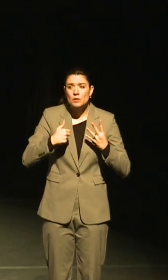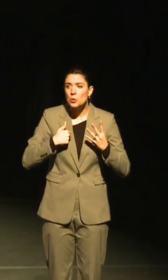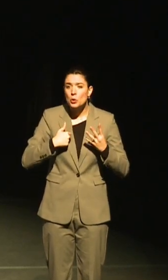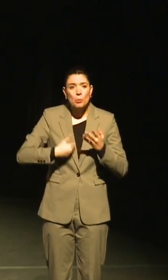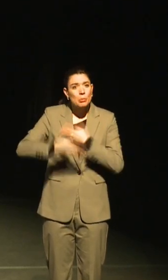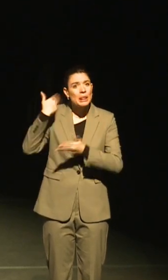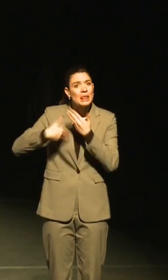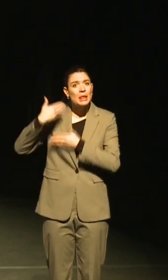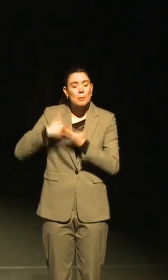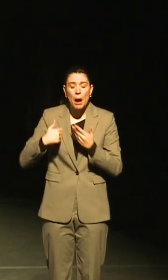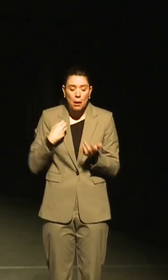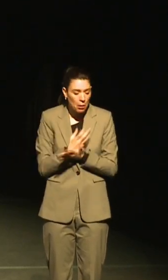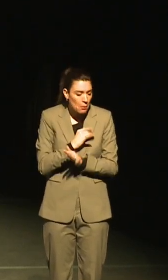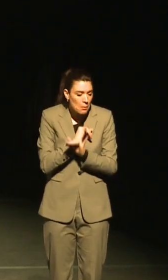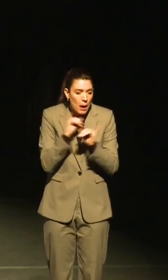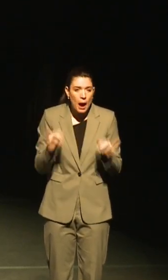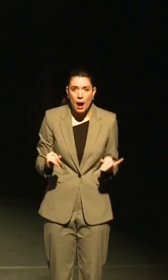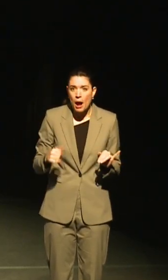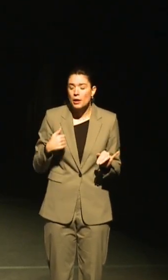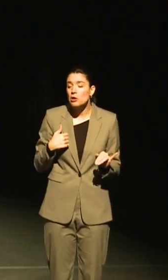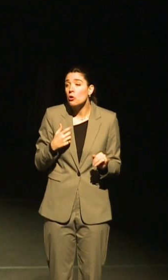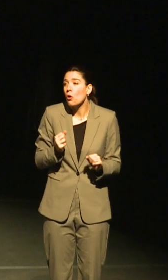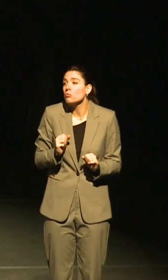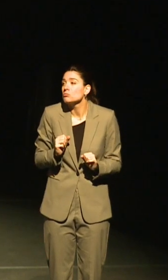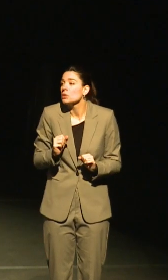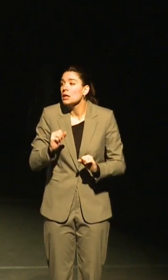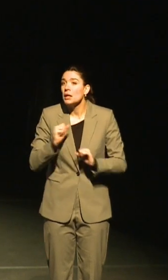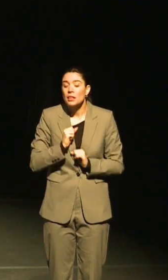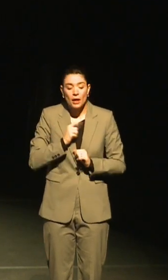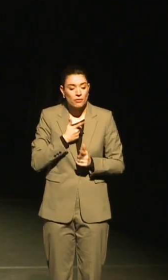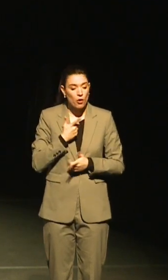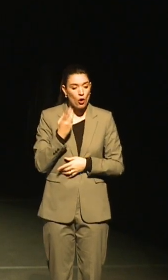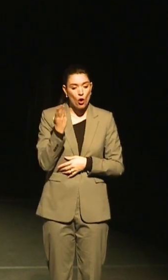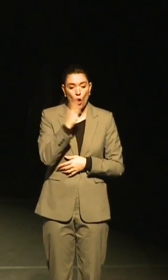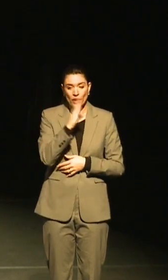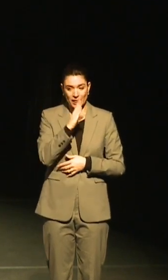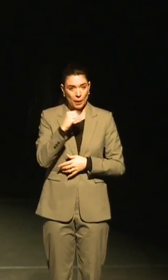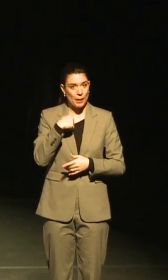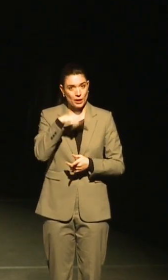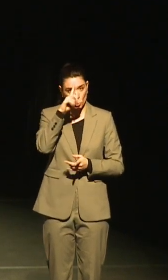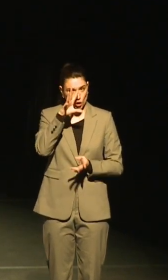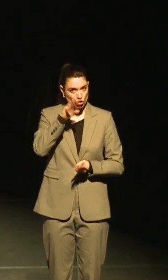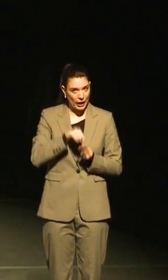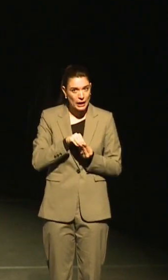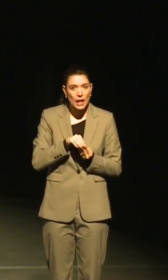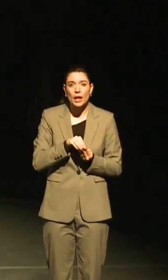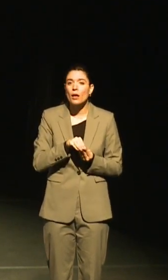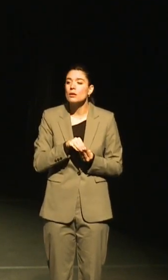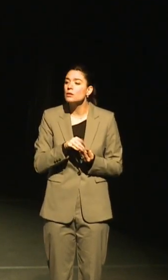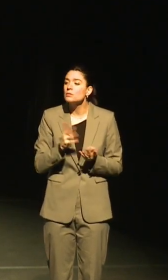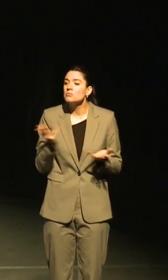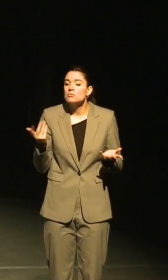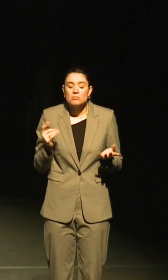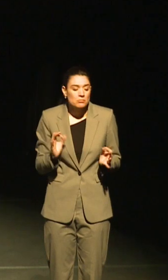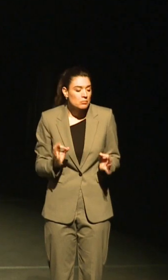scontato che l'orientamento di genere faccia parte di te tu sei quel che sei e quindi non devi dare spiegazioni non devi dare giustificazioni a nessuno